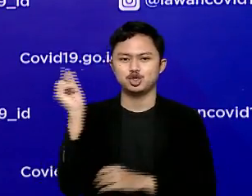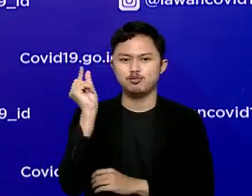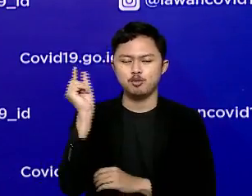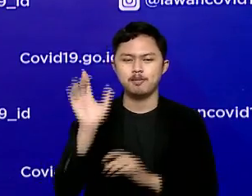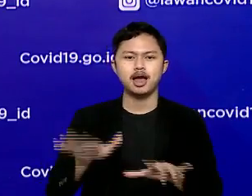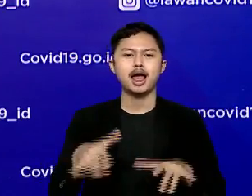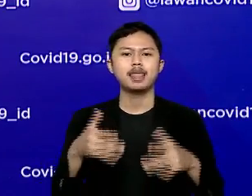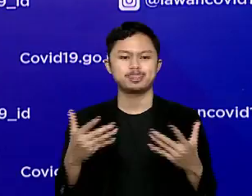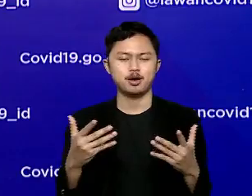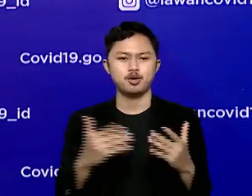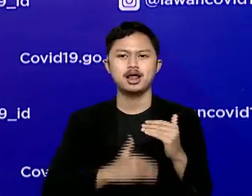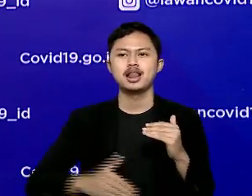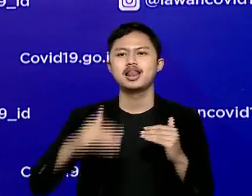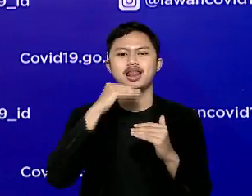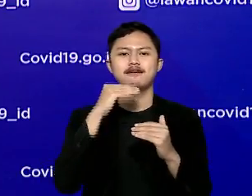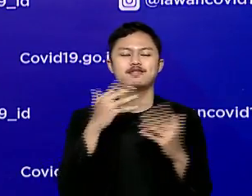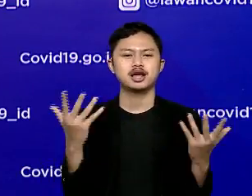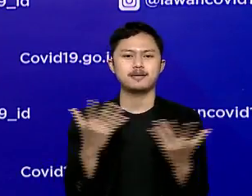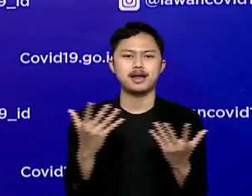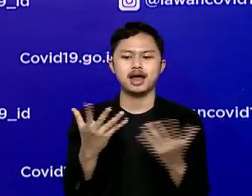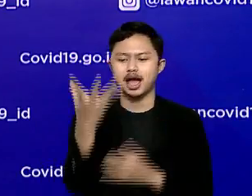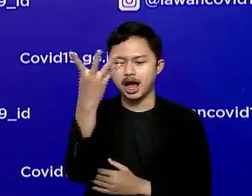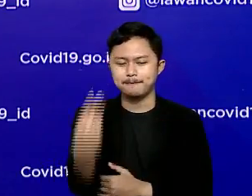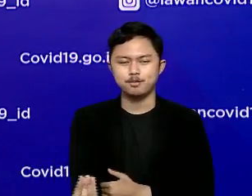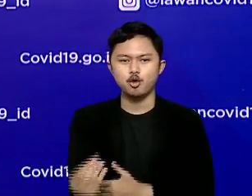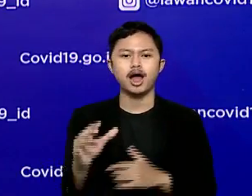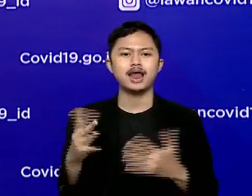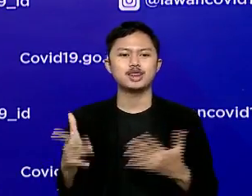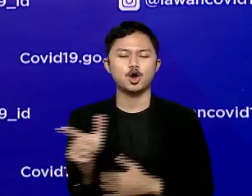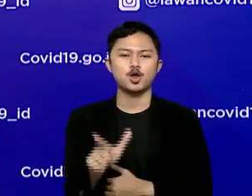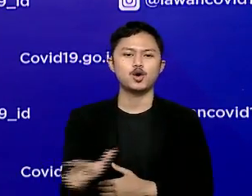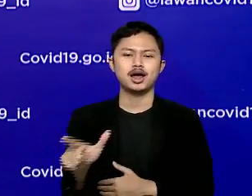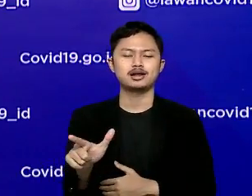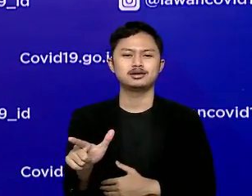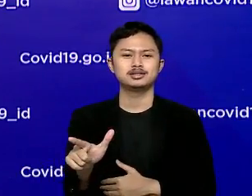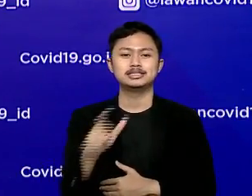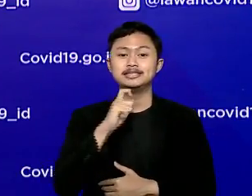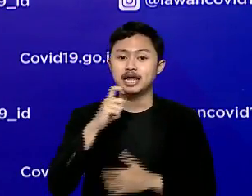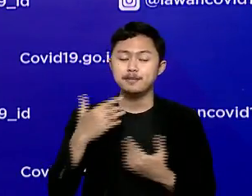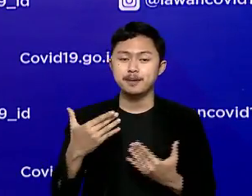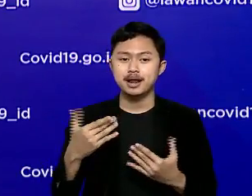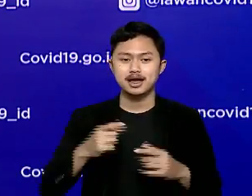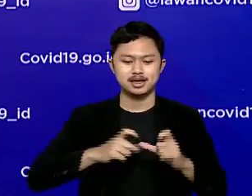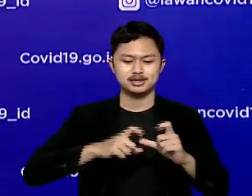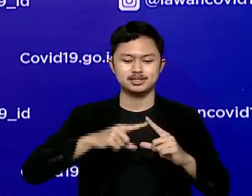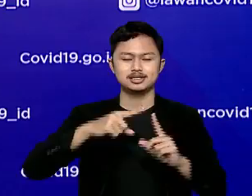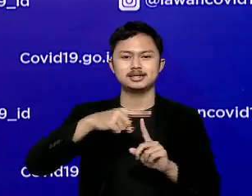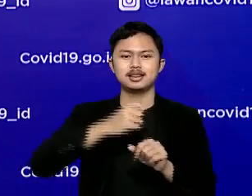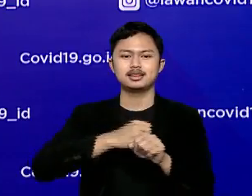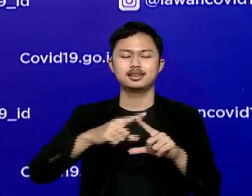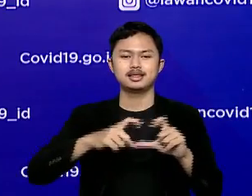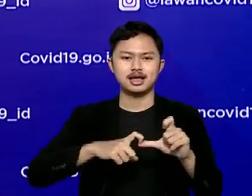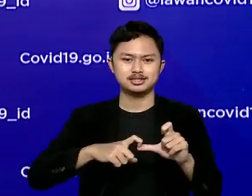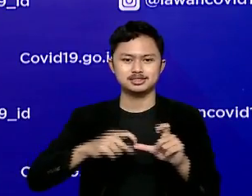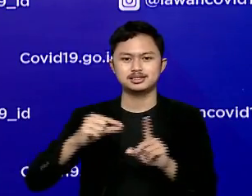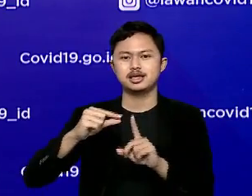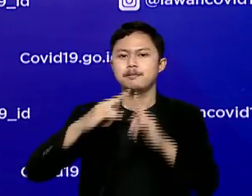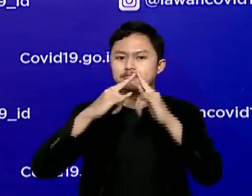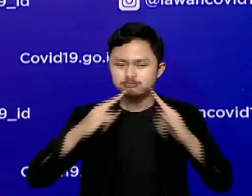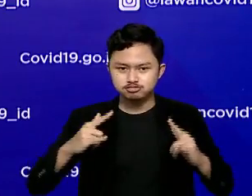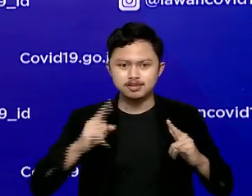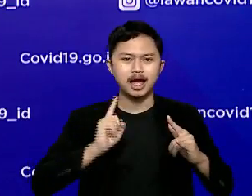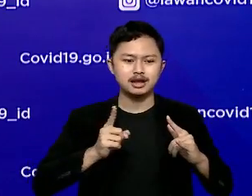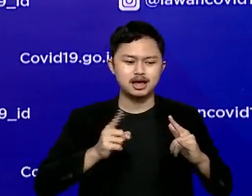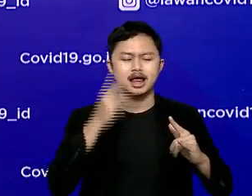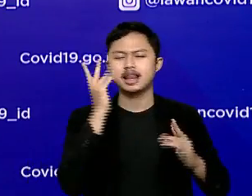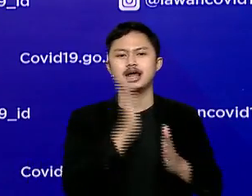umum hingga di tingkat pemukiman di desa atau kelurahan melalui Satgas Posko. Kepada masyarakat yang saat